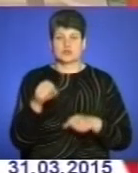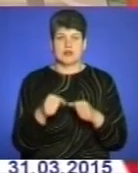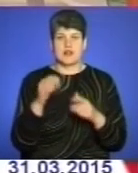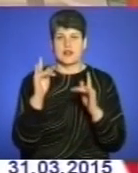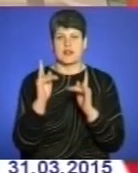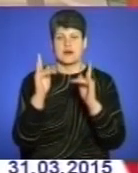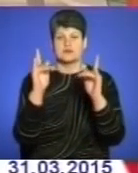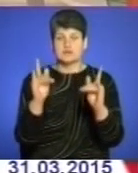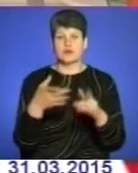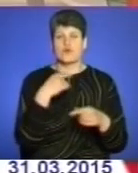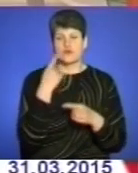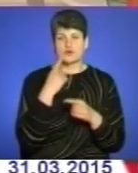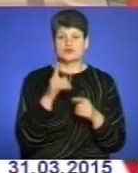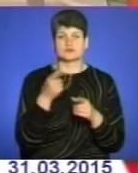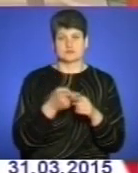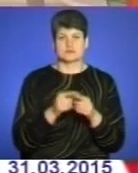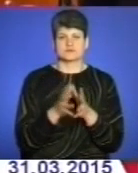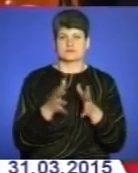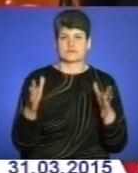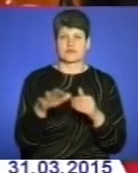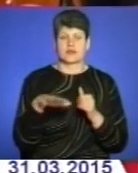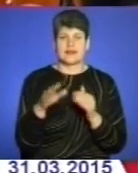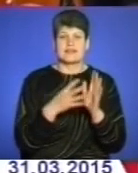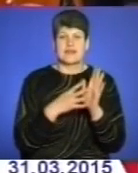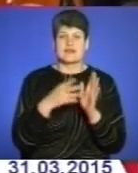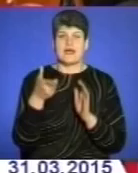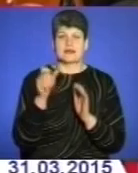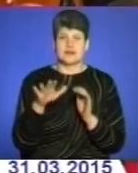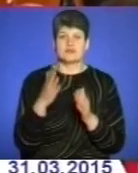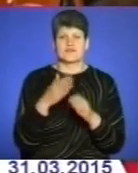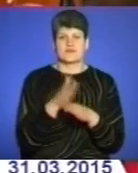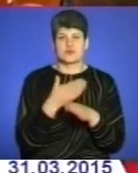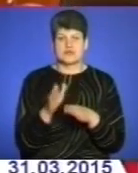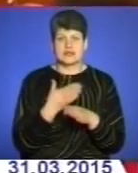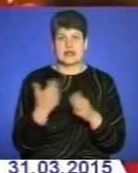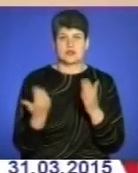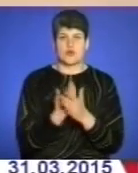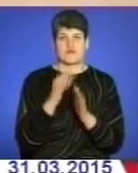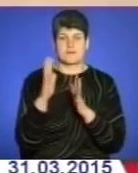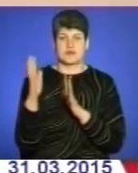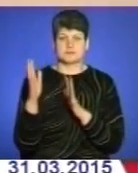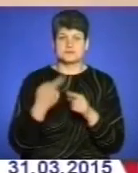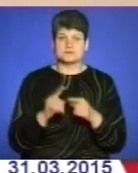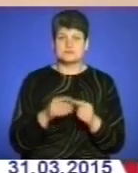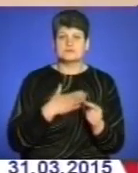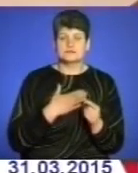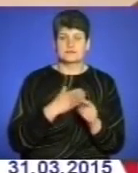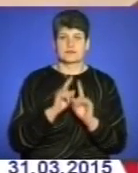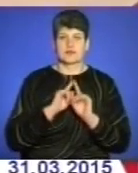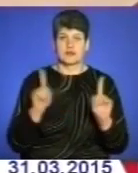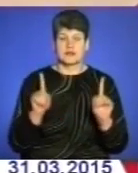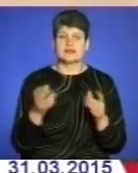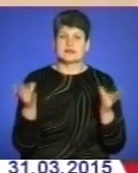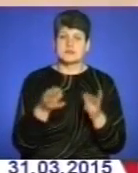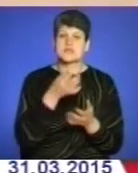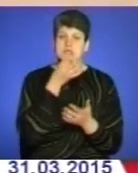Комплекс «Загребелля» займає чималу територію, 9 гектарів якої відділять для нового парку. Це наша перлина. І треба